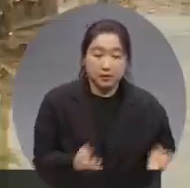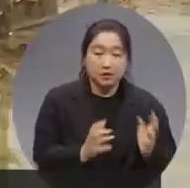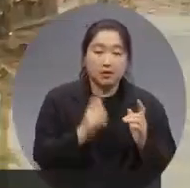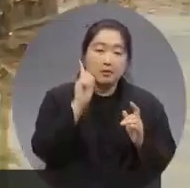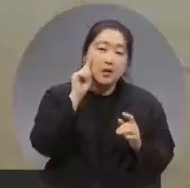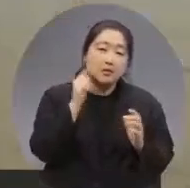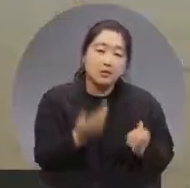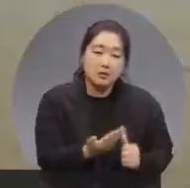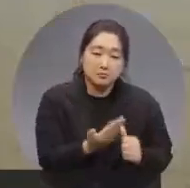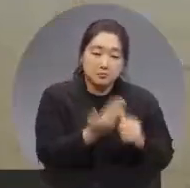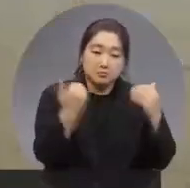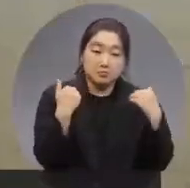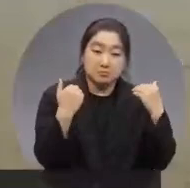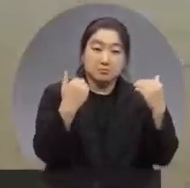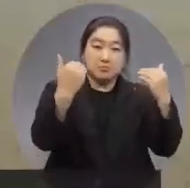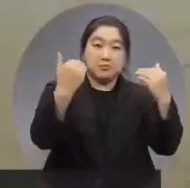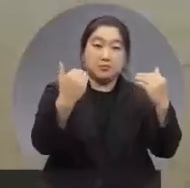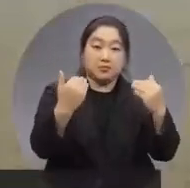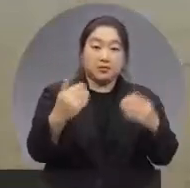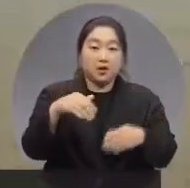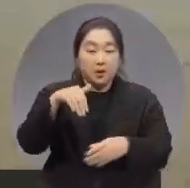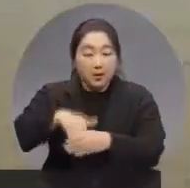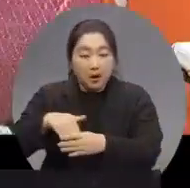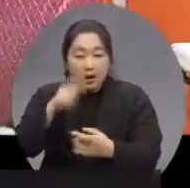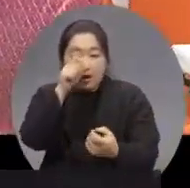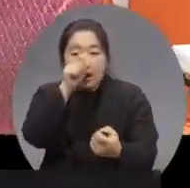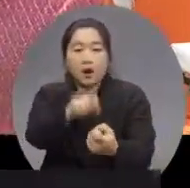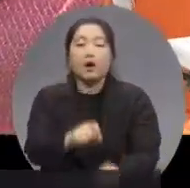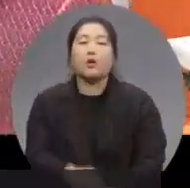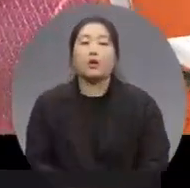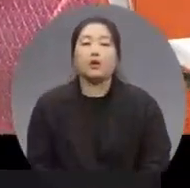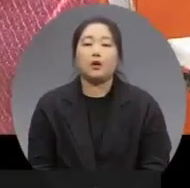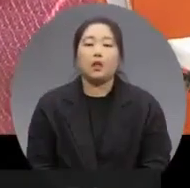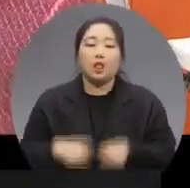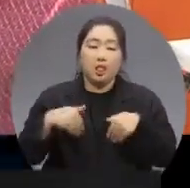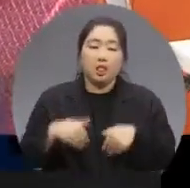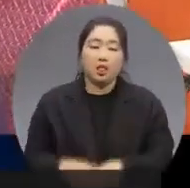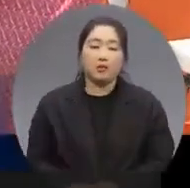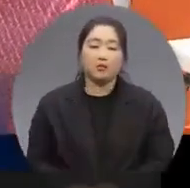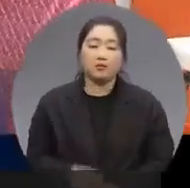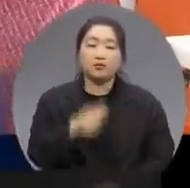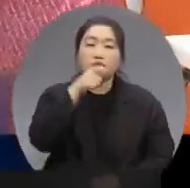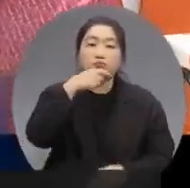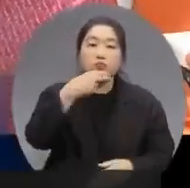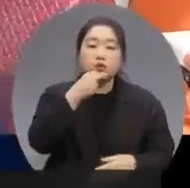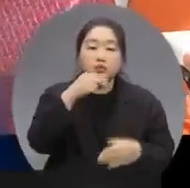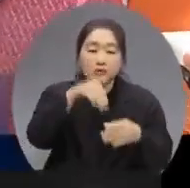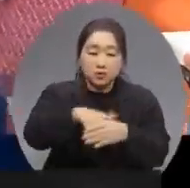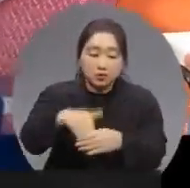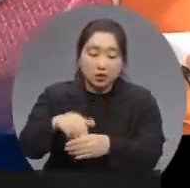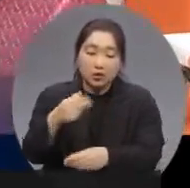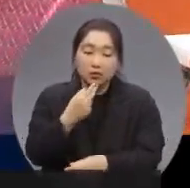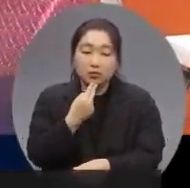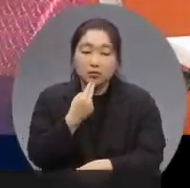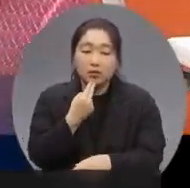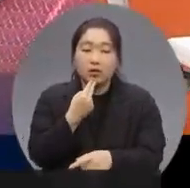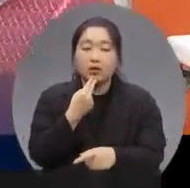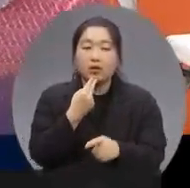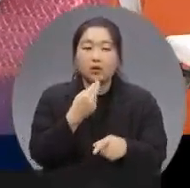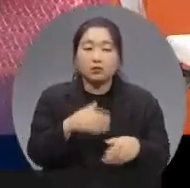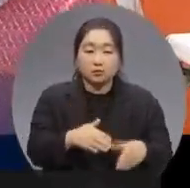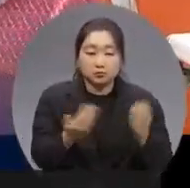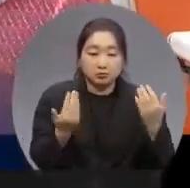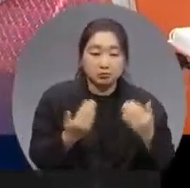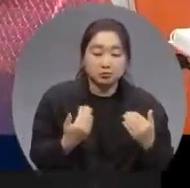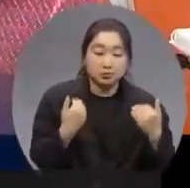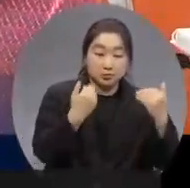다르게 크는데 모를 낼 시기는 촉박합니다. 물이 없어서 심지를 못하고 뭐가 저래면 저거 다저